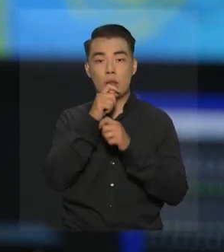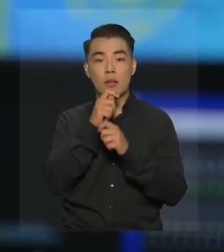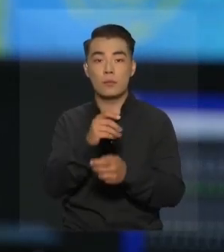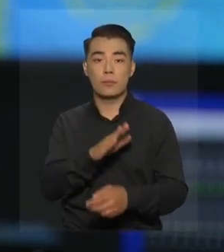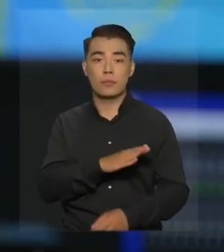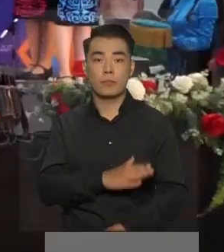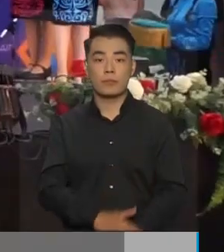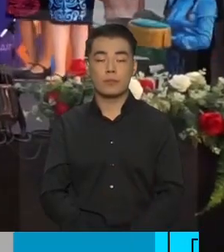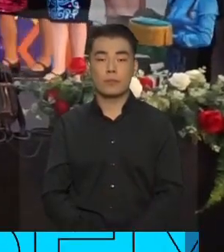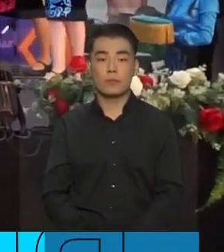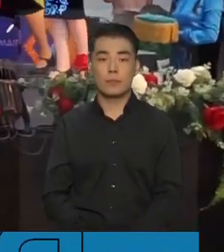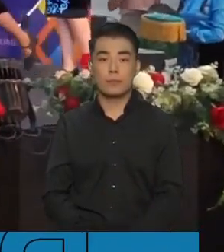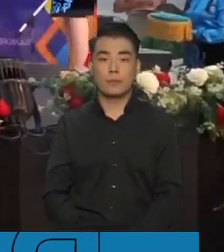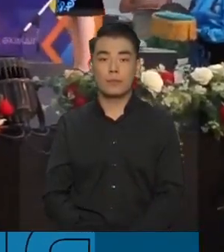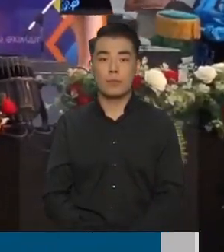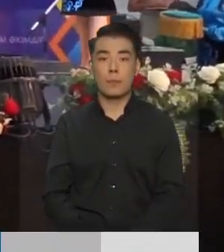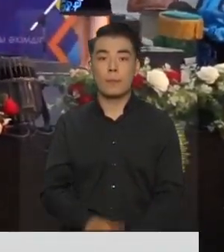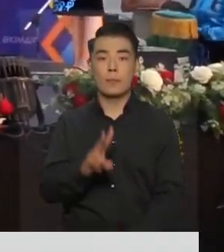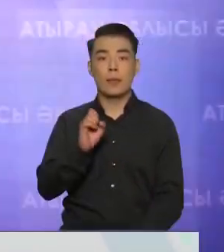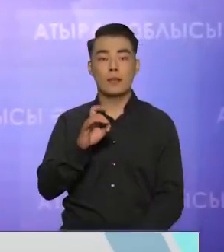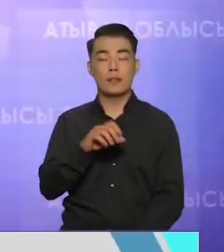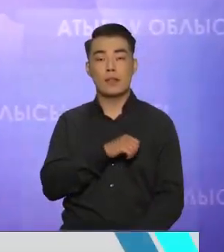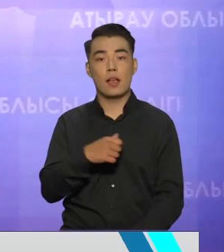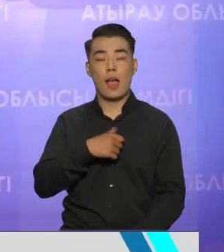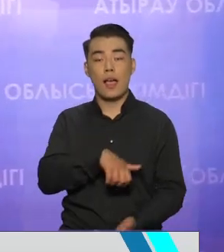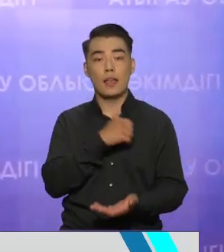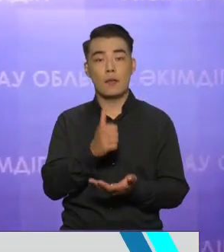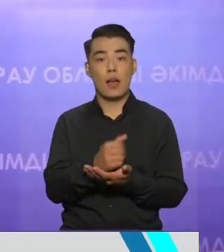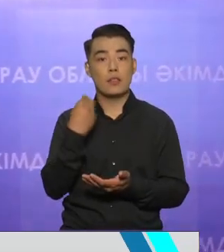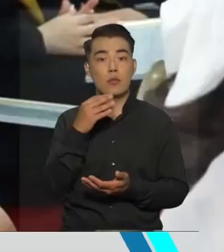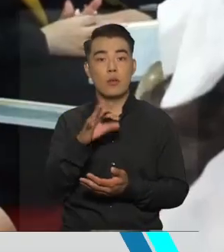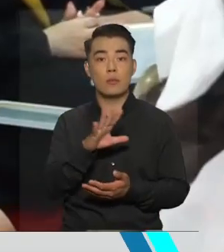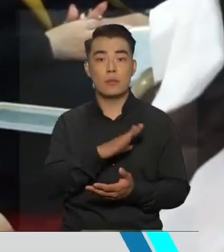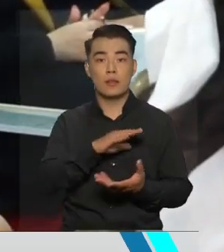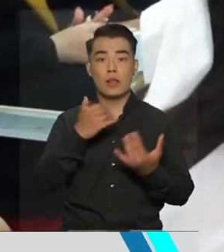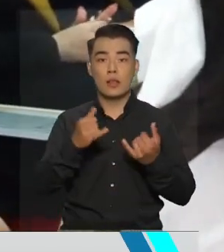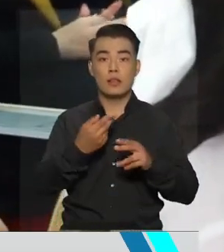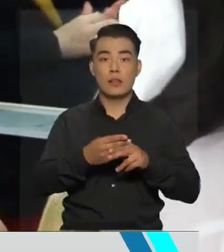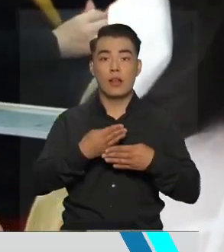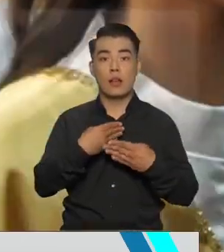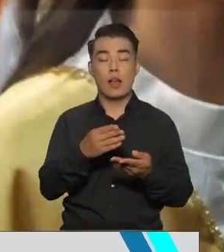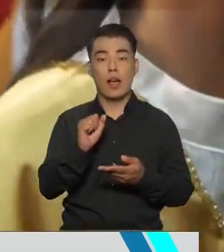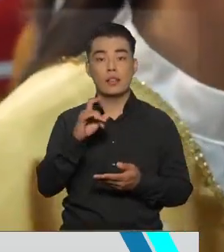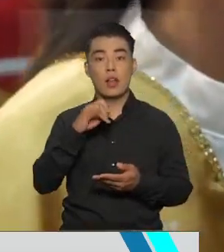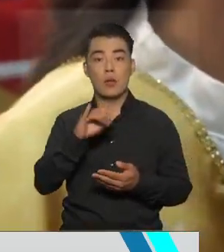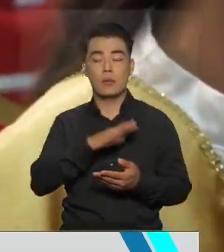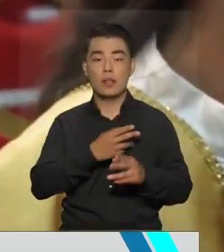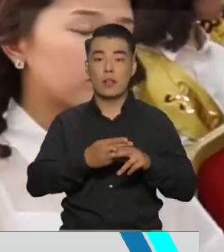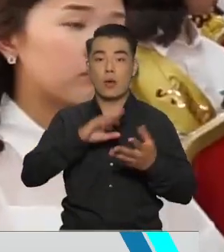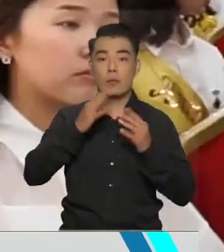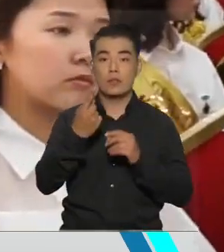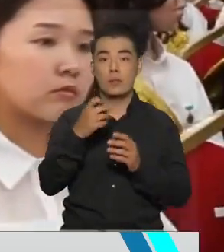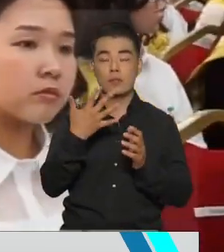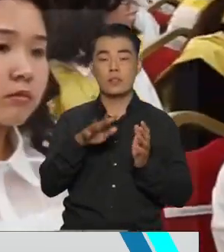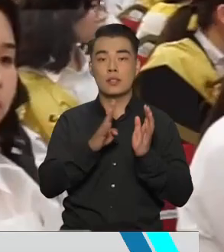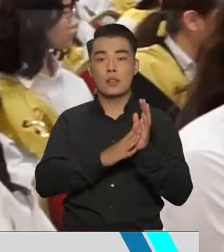обстановке. На торжественной встрече аким Атырауской области вручил нагрудные знаки Алтын-Бельгі и благодарственные письма